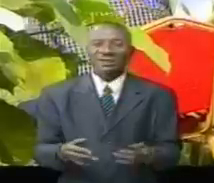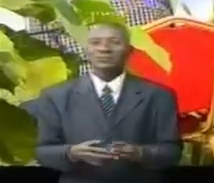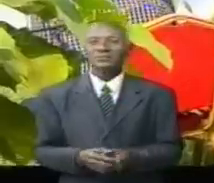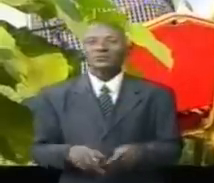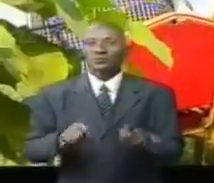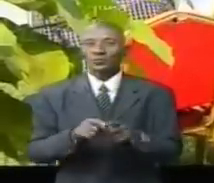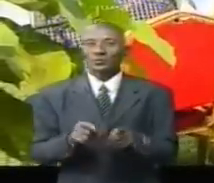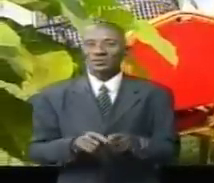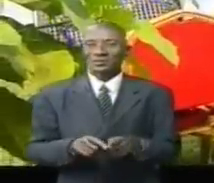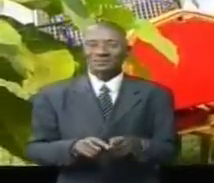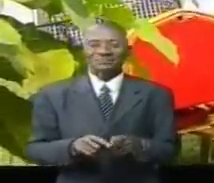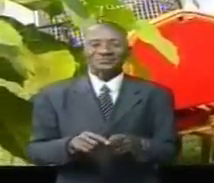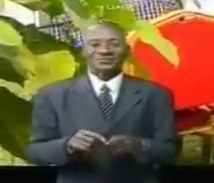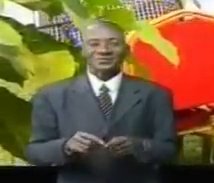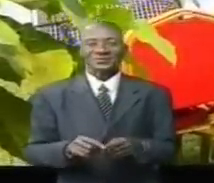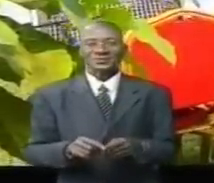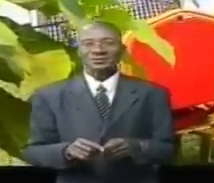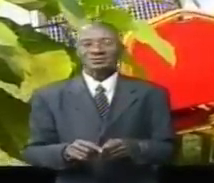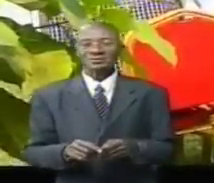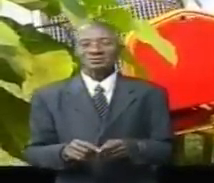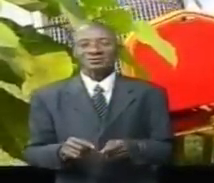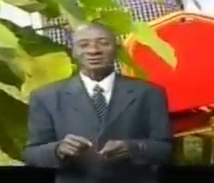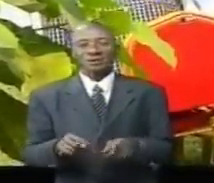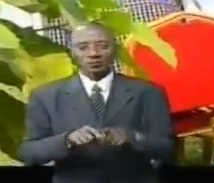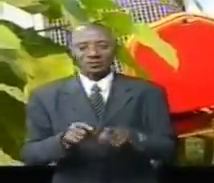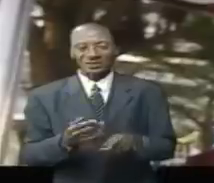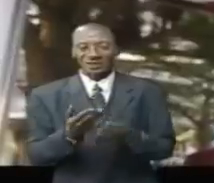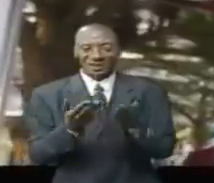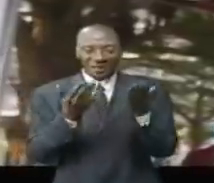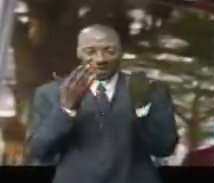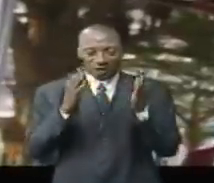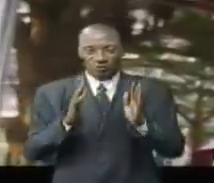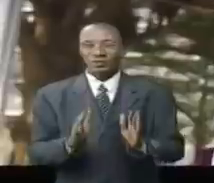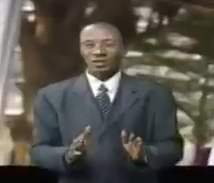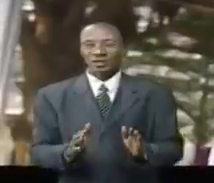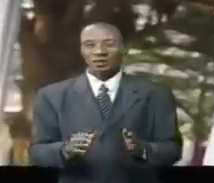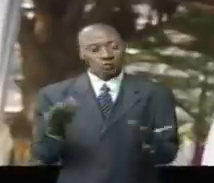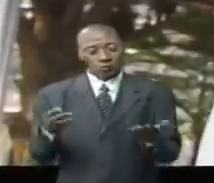établissement universitaire. Et aujourd'hui, nous sommes venus au terme des 100 jours,